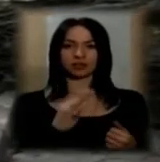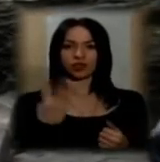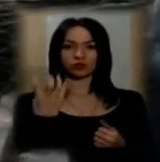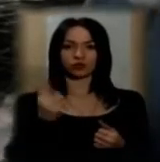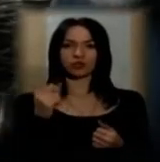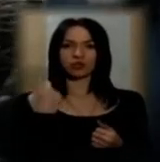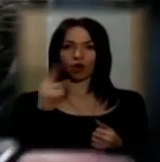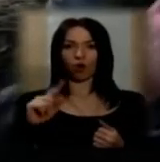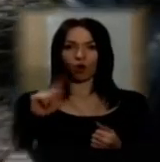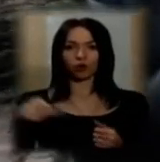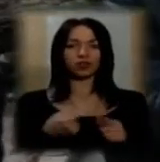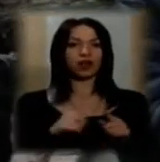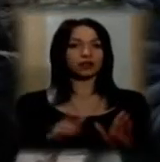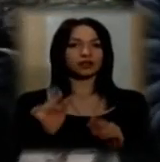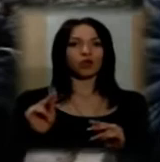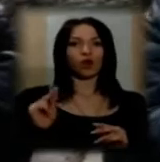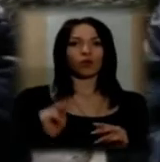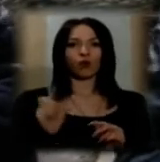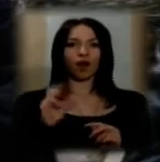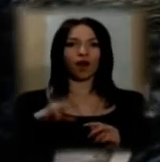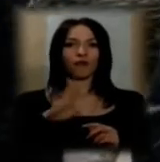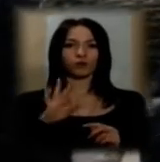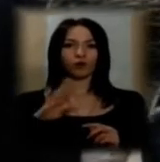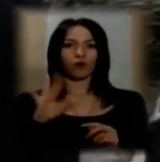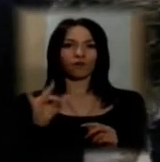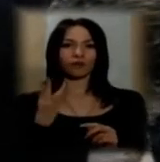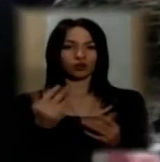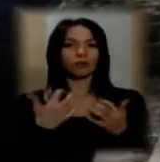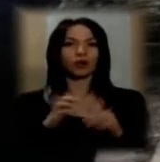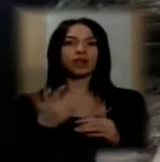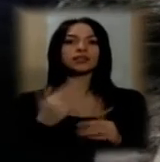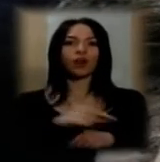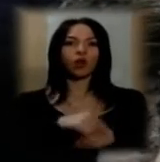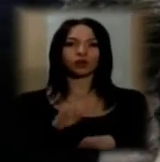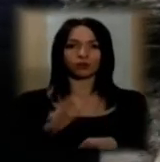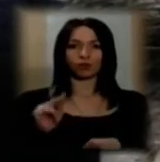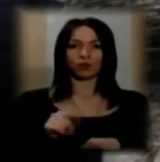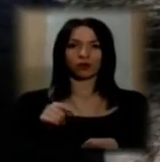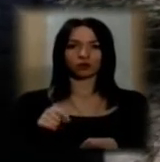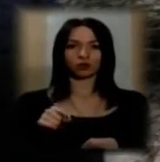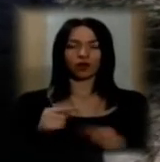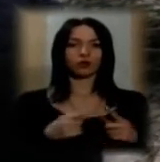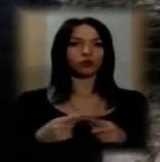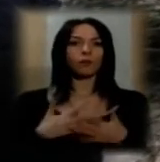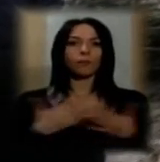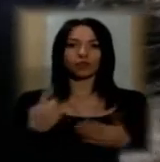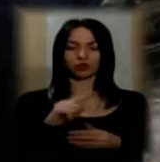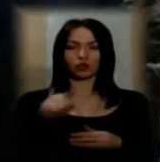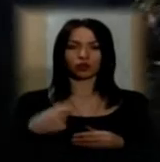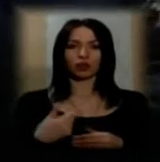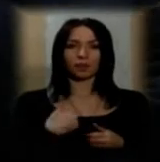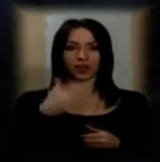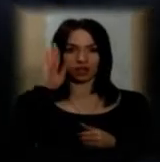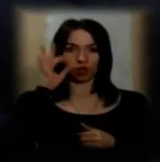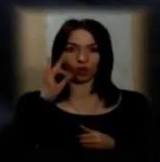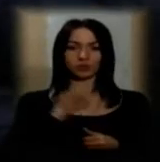це тільки робота автовишки. Порахуйте, скільки годин автовишка буде працювати. Точно більше години. Мені хлопці сказали, що